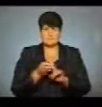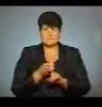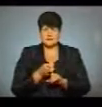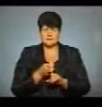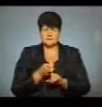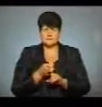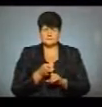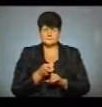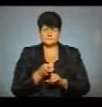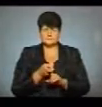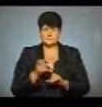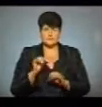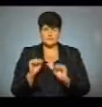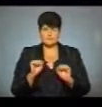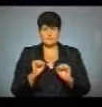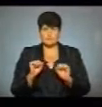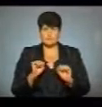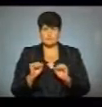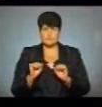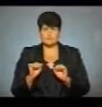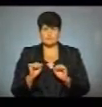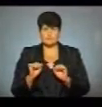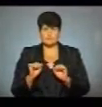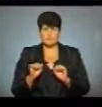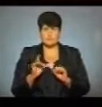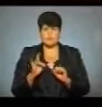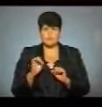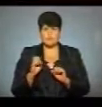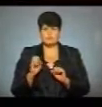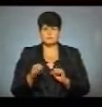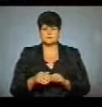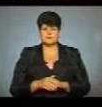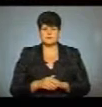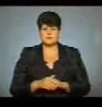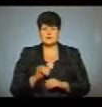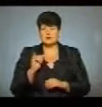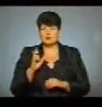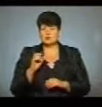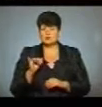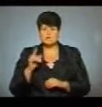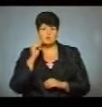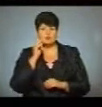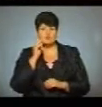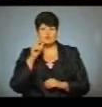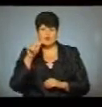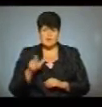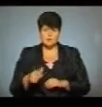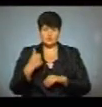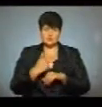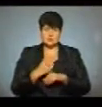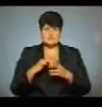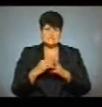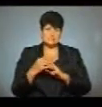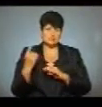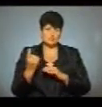під'єднатися і керувати цього роботу. Ігор Буцик – бджоляр, очолює сільськогосподарський